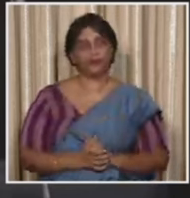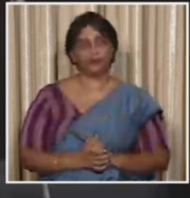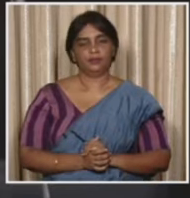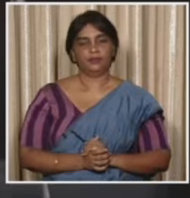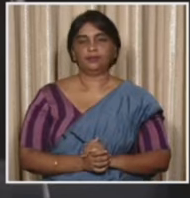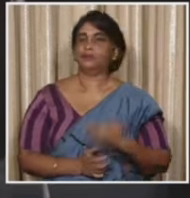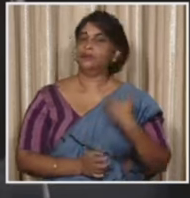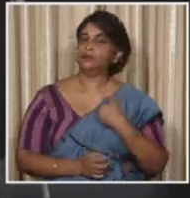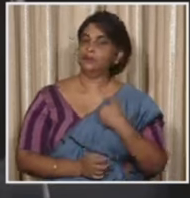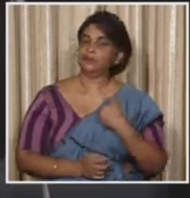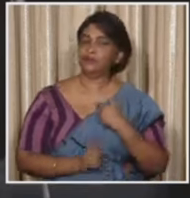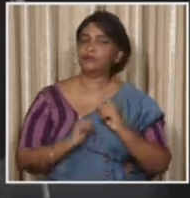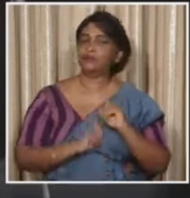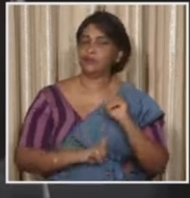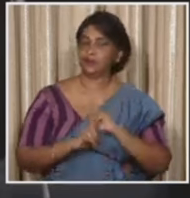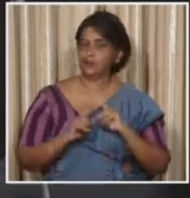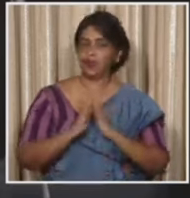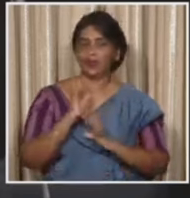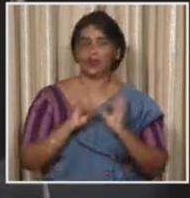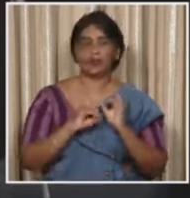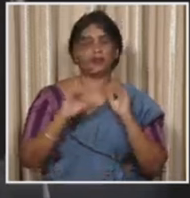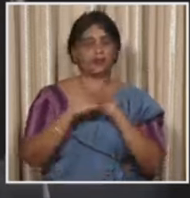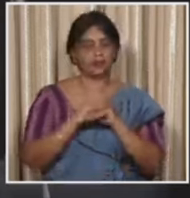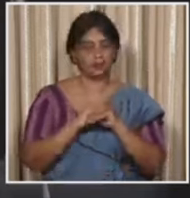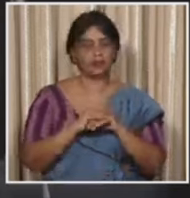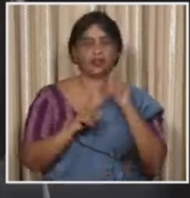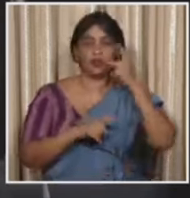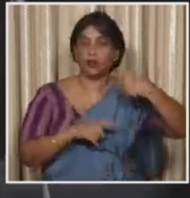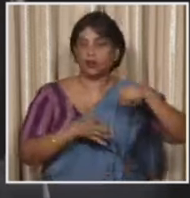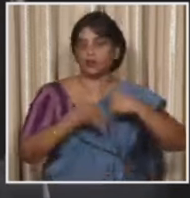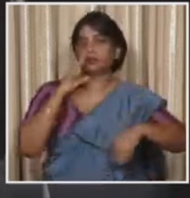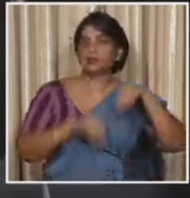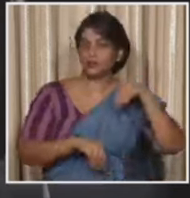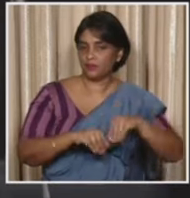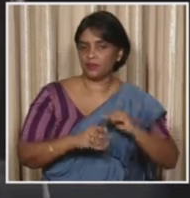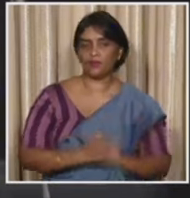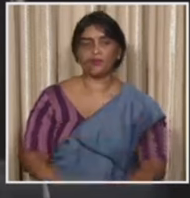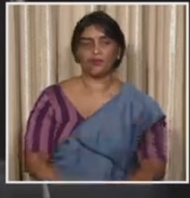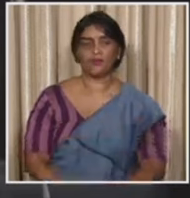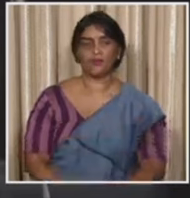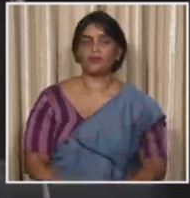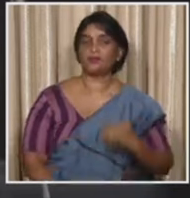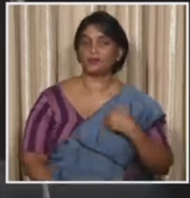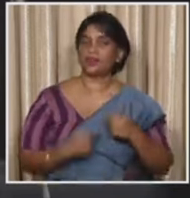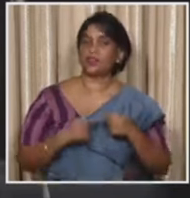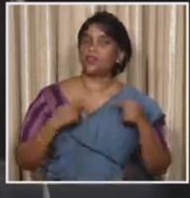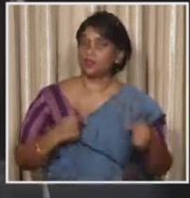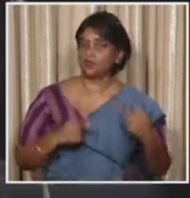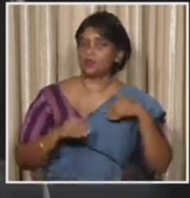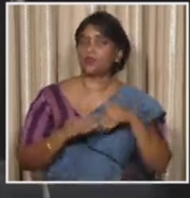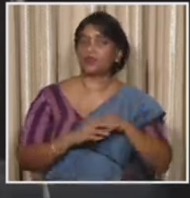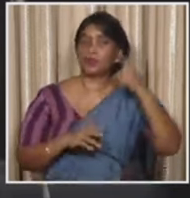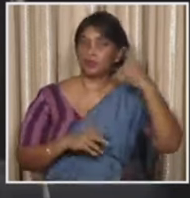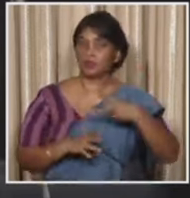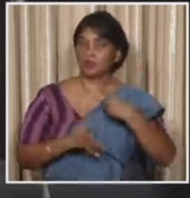අපි මේ පාර්ලිමේන්තුවට මන්ත්‍රීවරු වෙලා ඇවිල්ලා තියෙන ජනතා නියෝජිත හැටියට. මම විපක්ෂයේ ඉන්න දෙවෙනියට